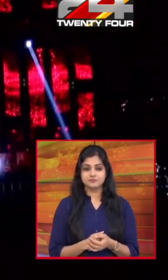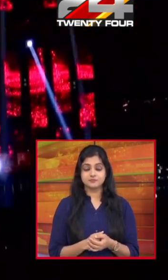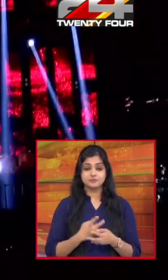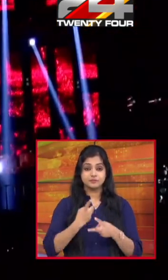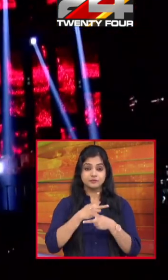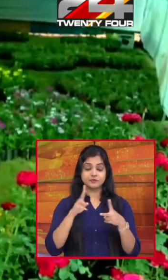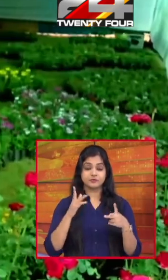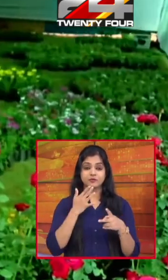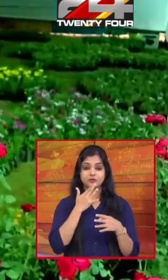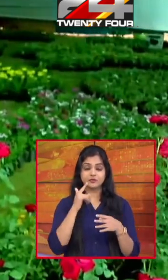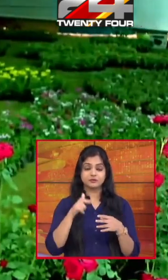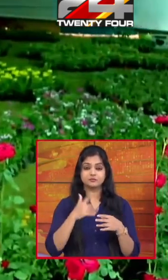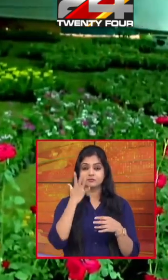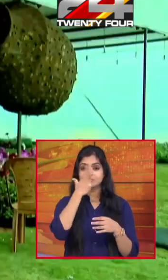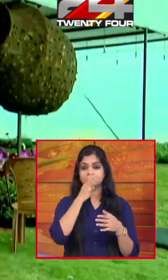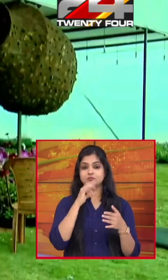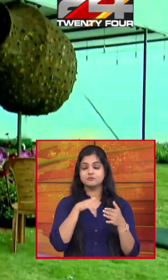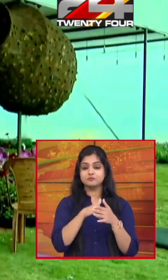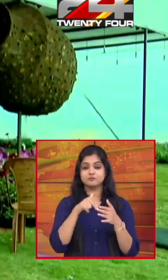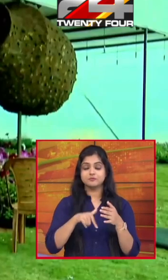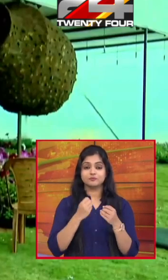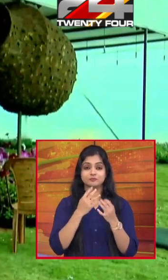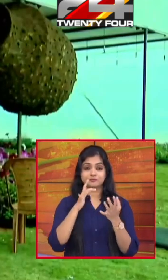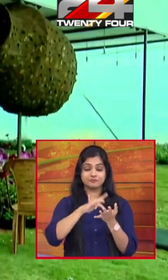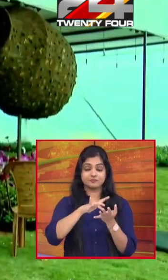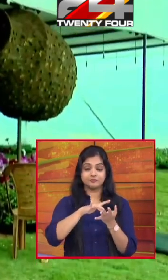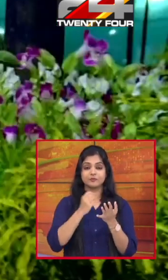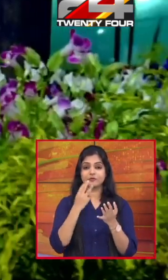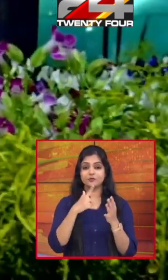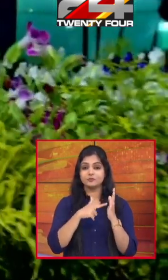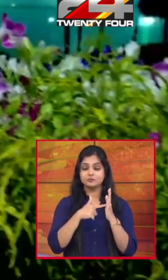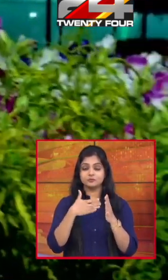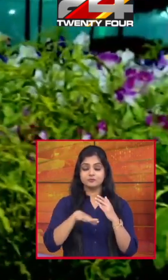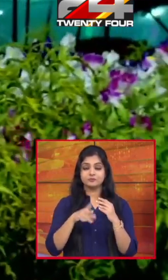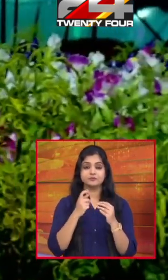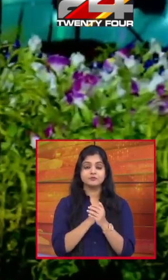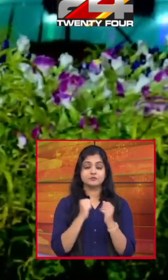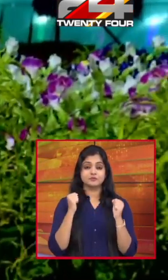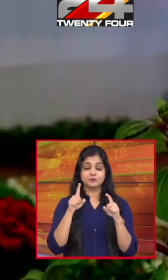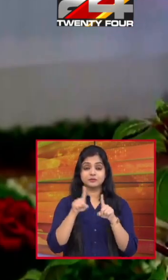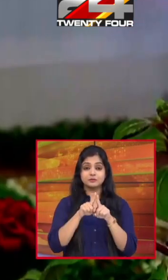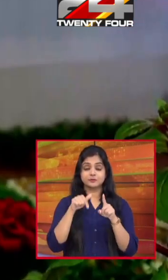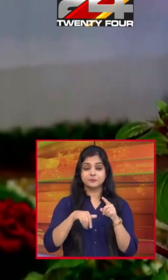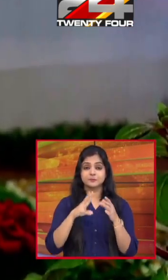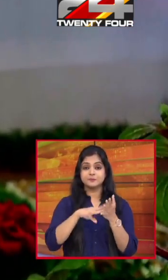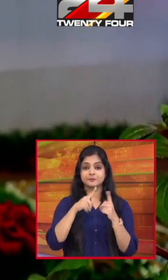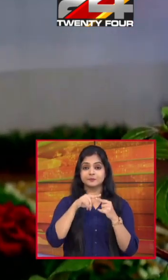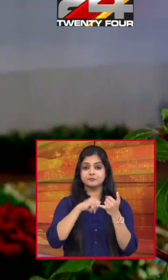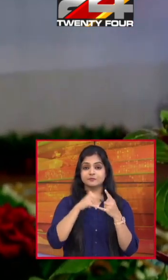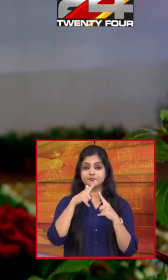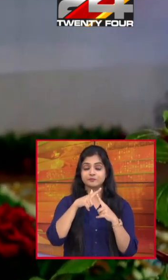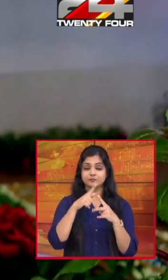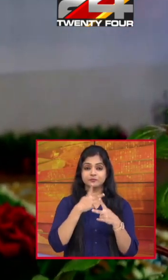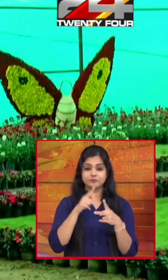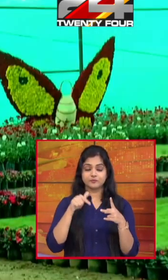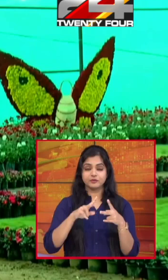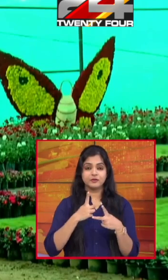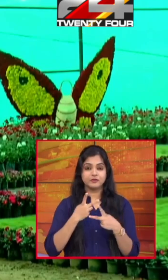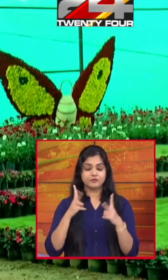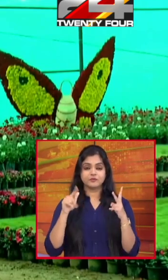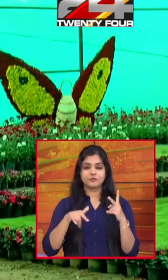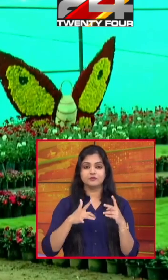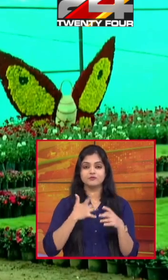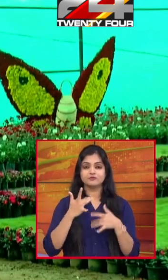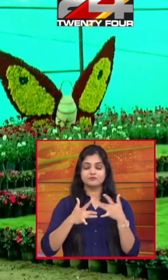പലവിധ വർണ്ണങ്ങളാൽ ചാരുത പകർന്ന് കാർണിവലിൽ നിറയുന്ന ഫ്ലവർ ഷോയും കുളിരണിയിച്ച് വണ്ടറടിപ്പിക്കുന്ന മിസ്റ്റ് എഫക്റ്റും വേറിട്ട